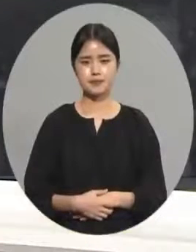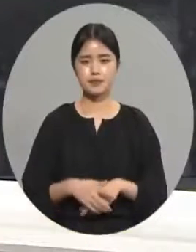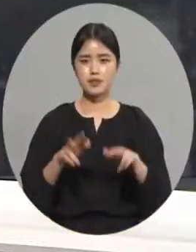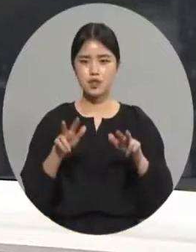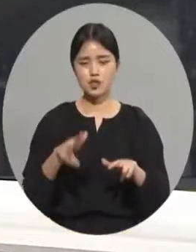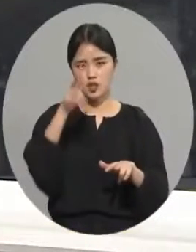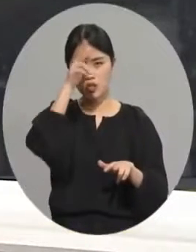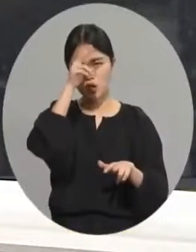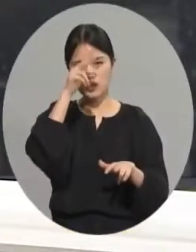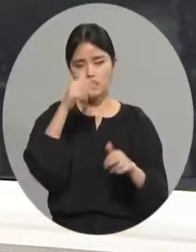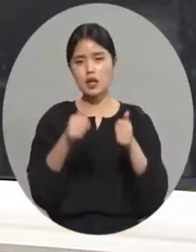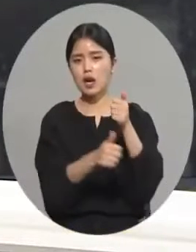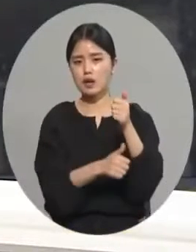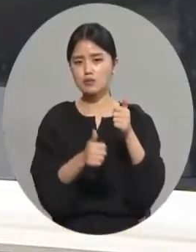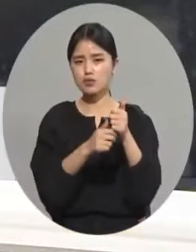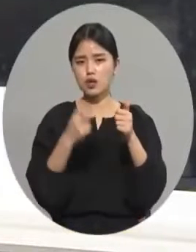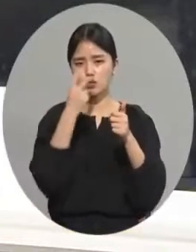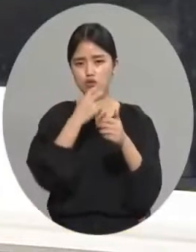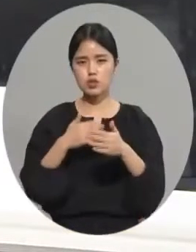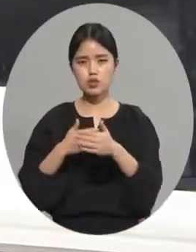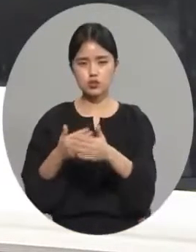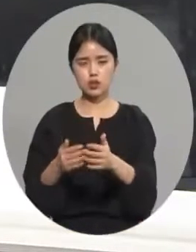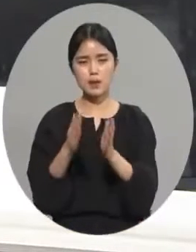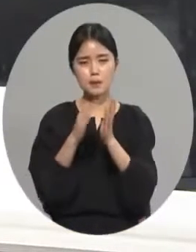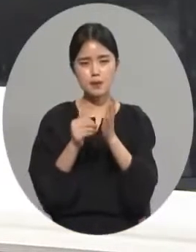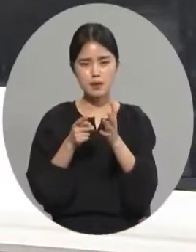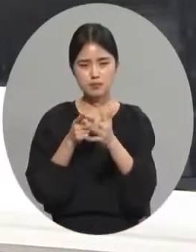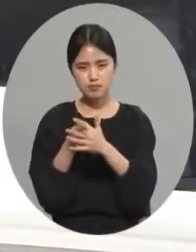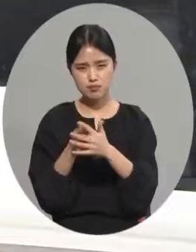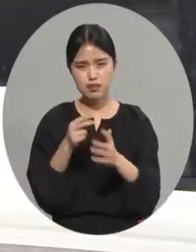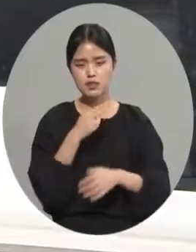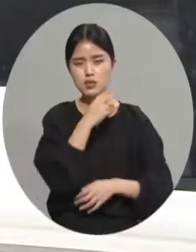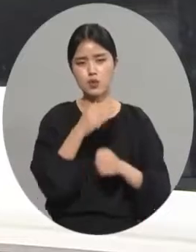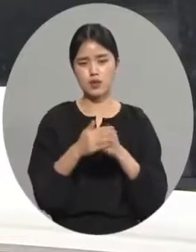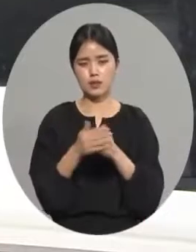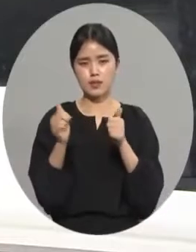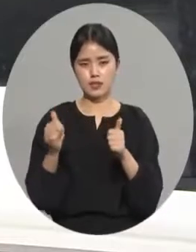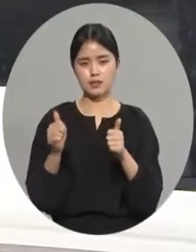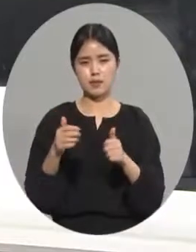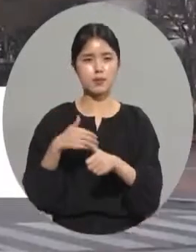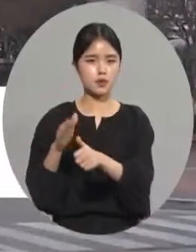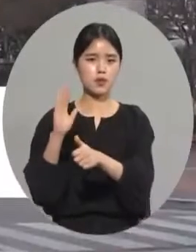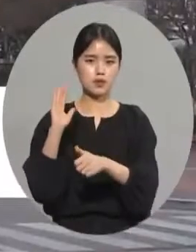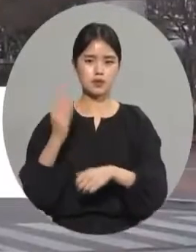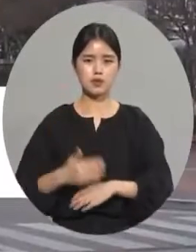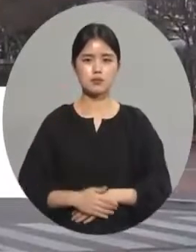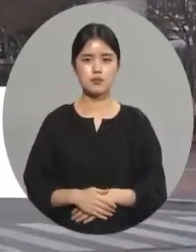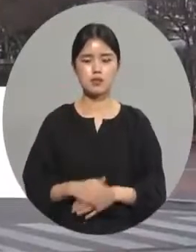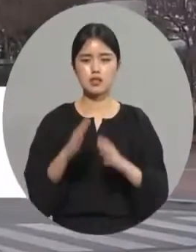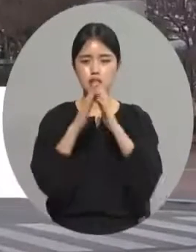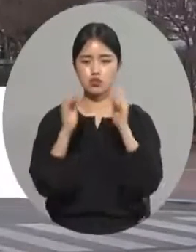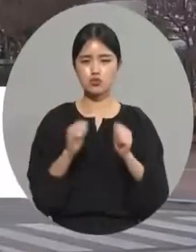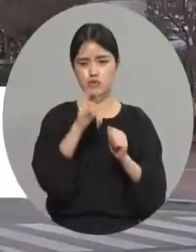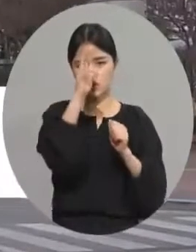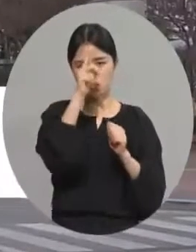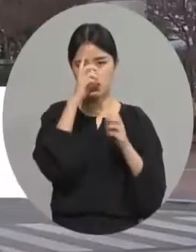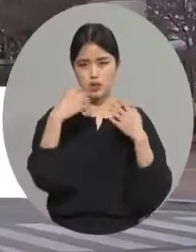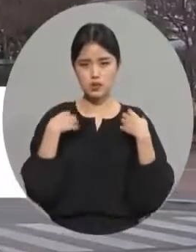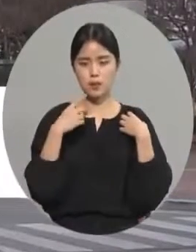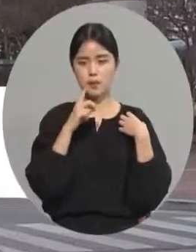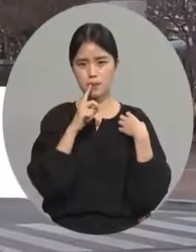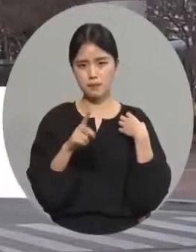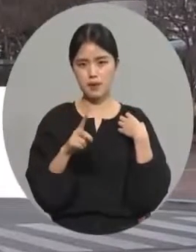현직 경찰 간부가 수사과정에서 비밀을 누설 했다는 의혹으로 재판에 넘겨졌습니다 전북경찰청 등에 따르면